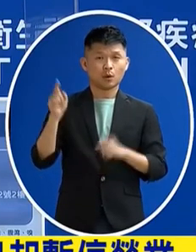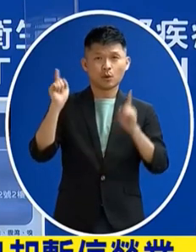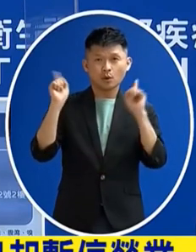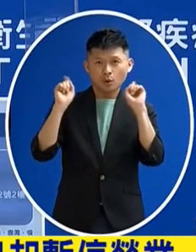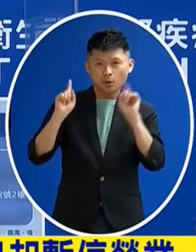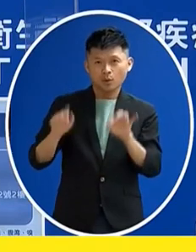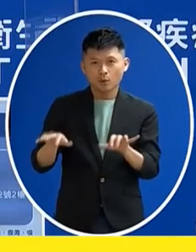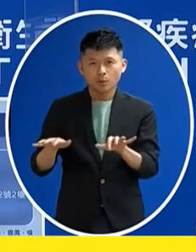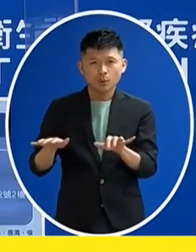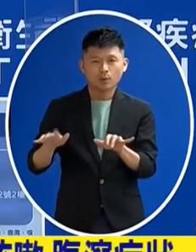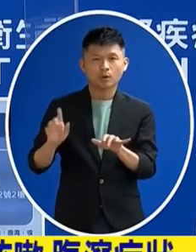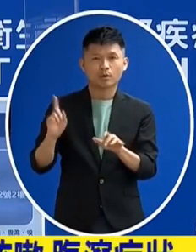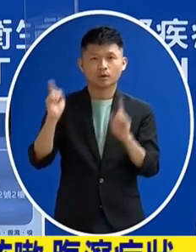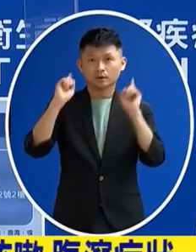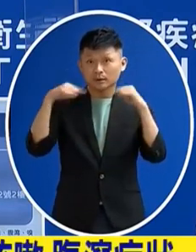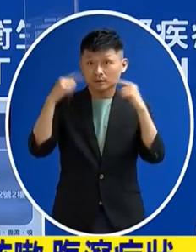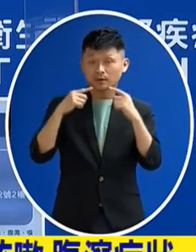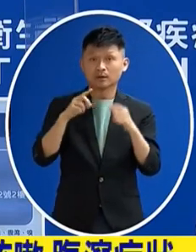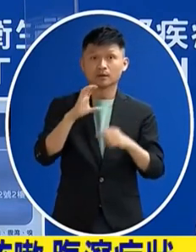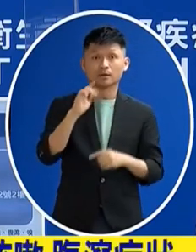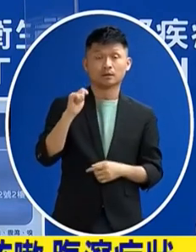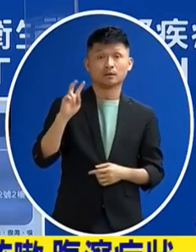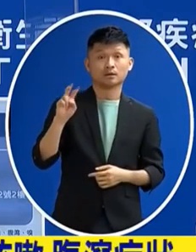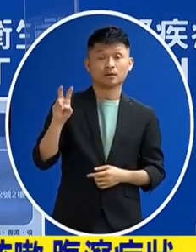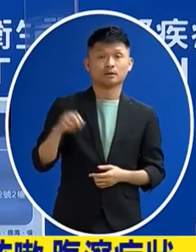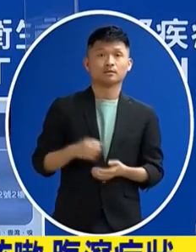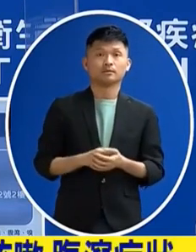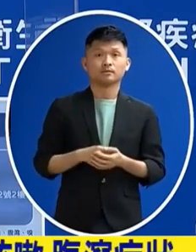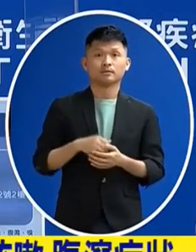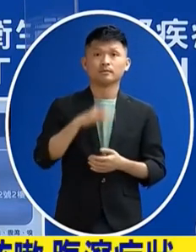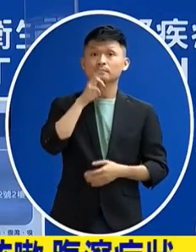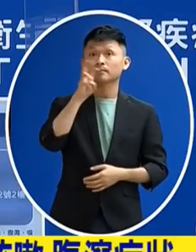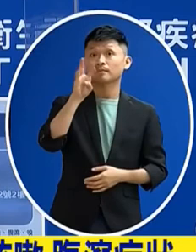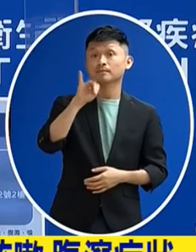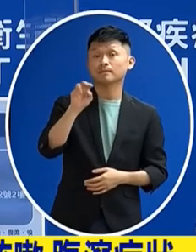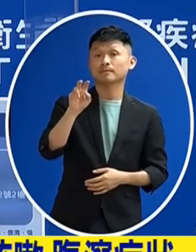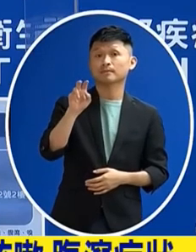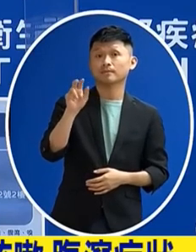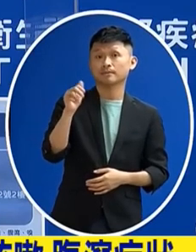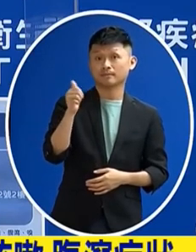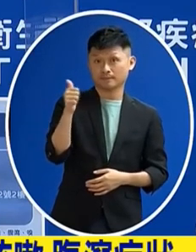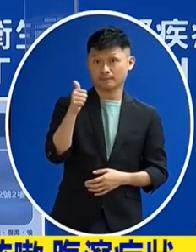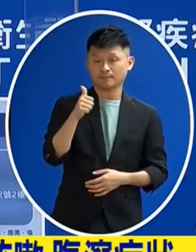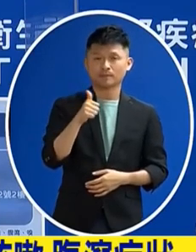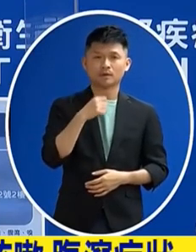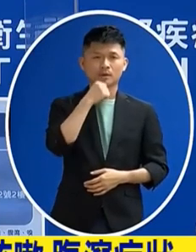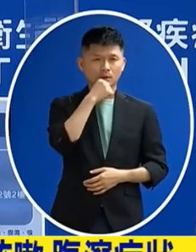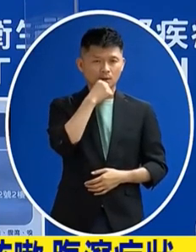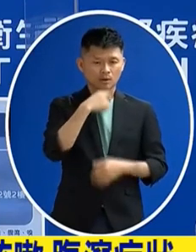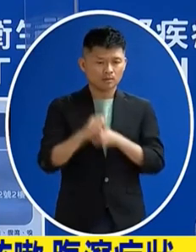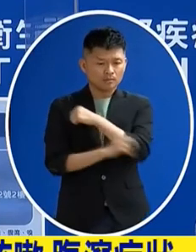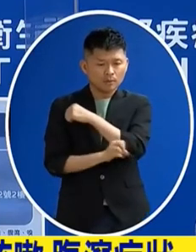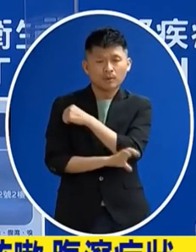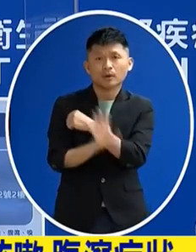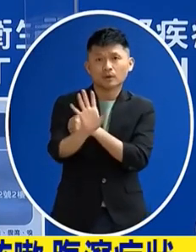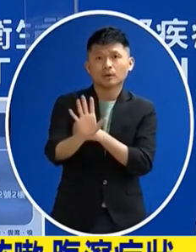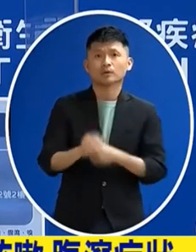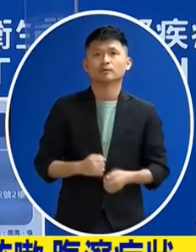游艺场的常客 ，CT 值12，30多岁的男性，那5月9日曾有咳嗽、腹泻的症